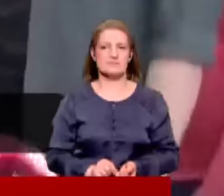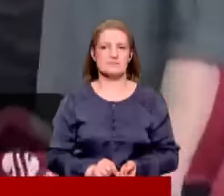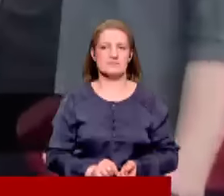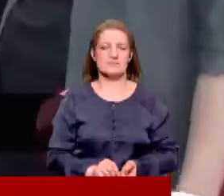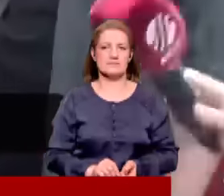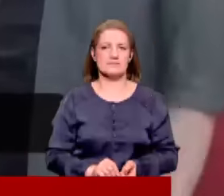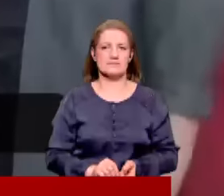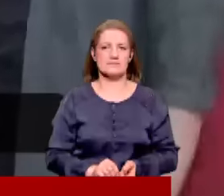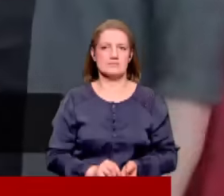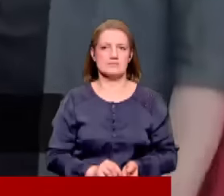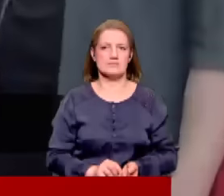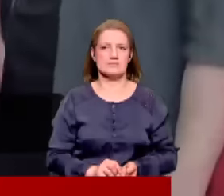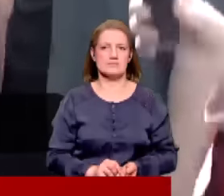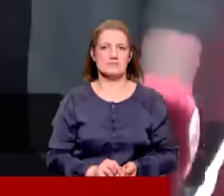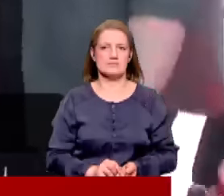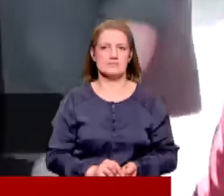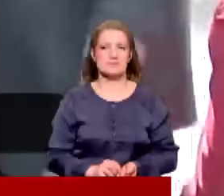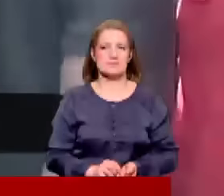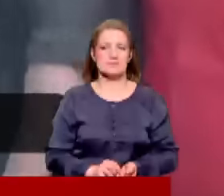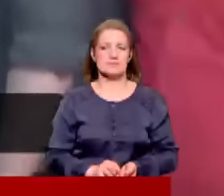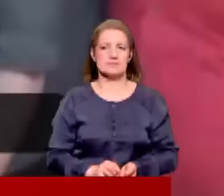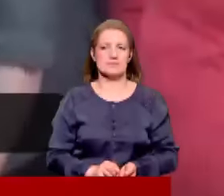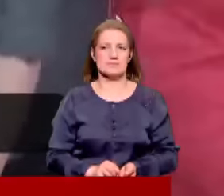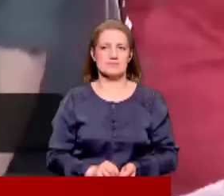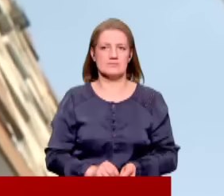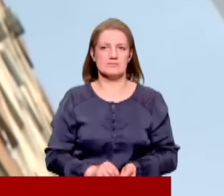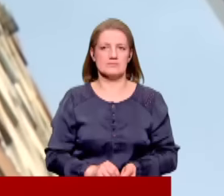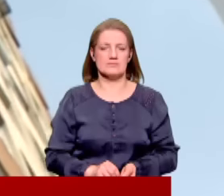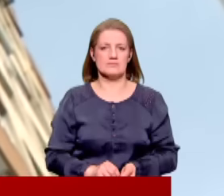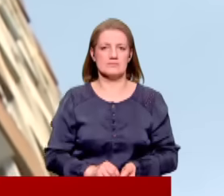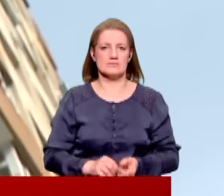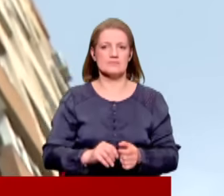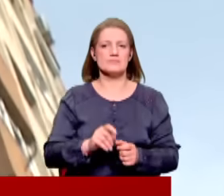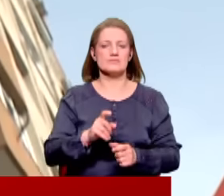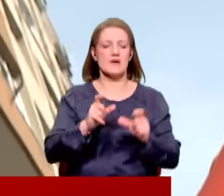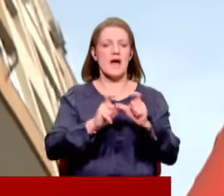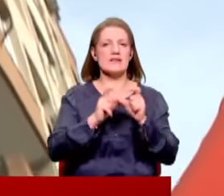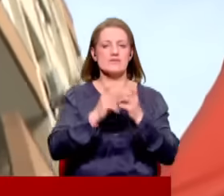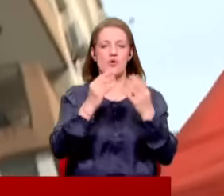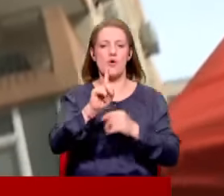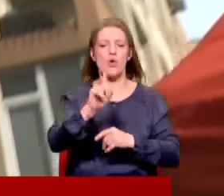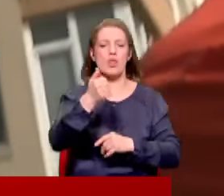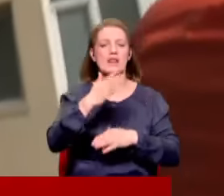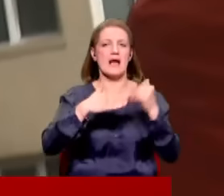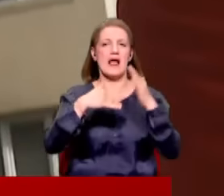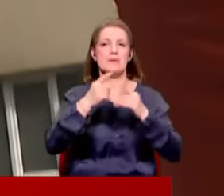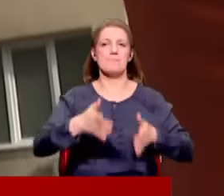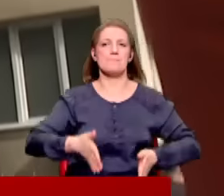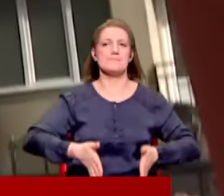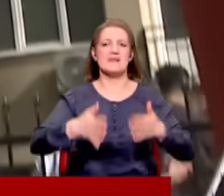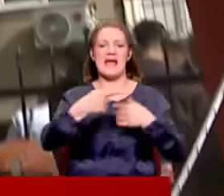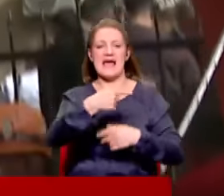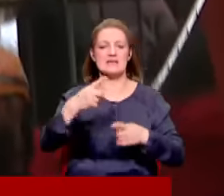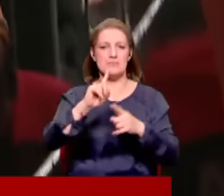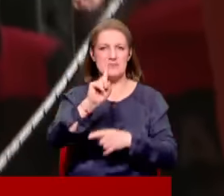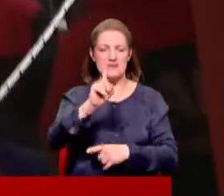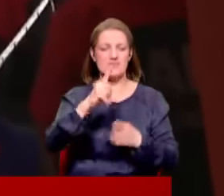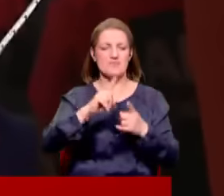Hepsini hastaneye götürdü. Gayrettepe'de bulunan bu 16 katlı binanın eksi 1 ve eksi